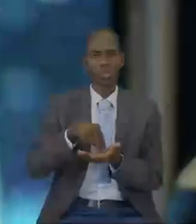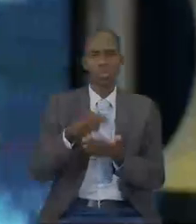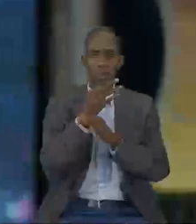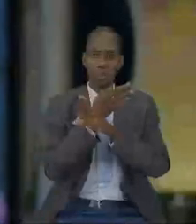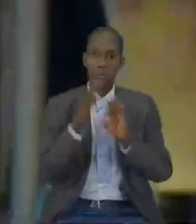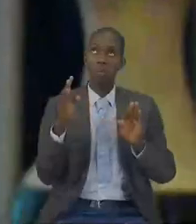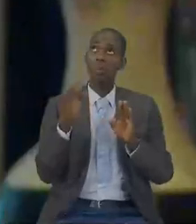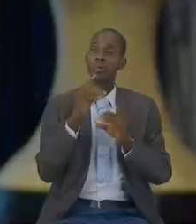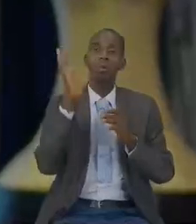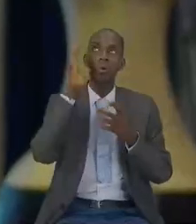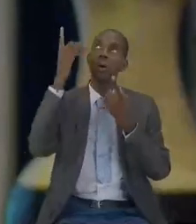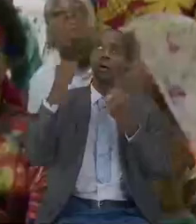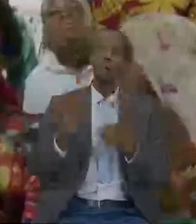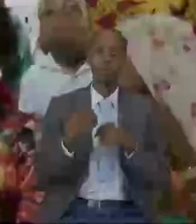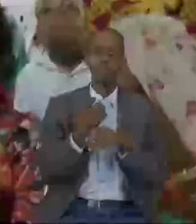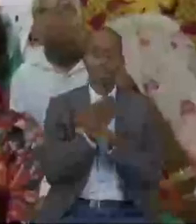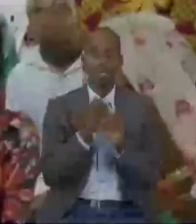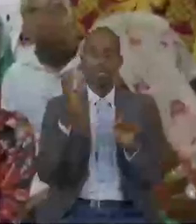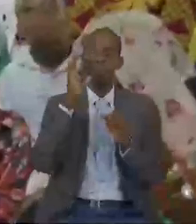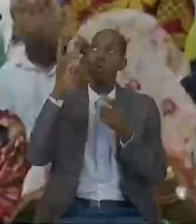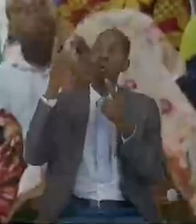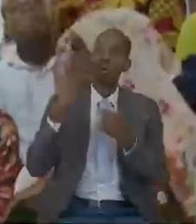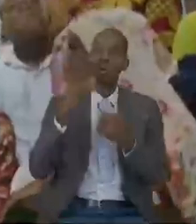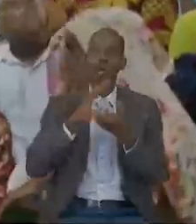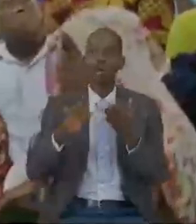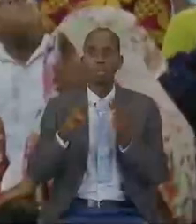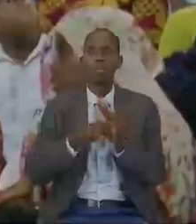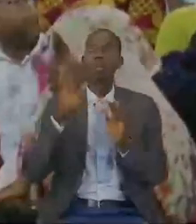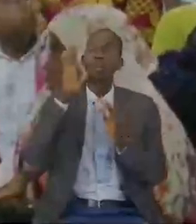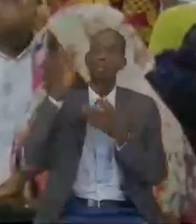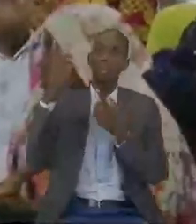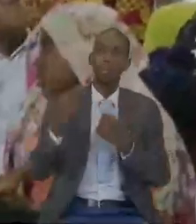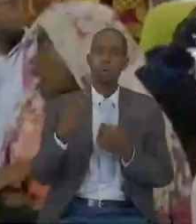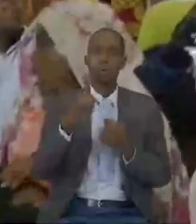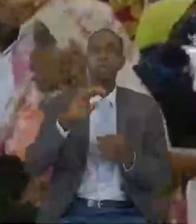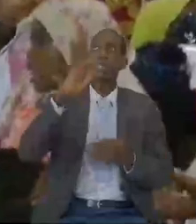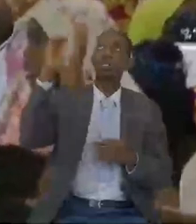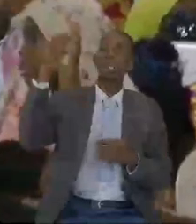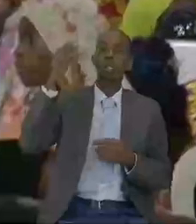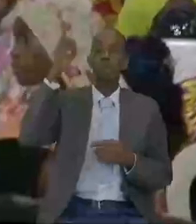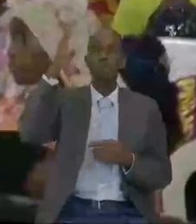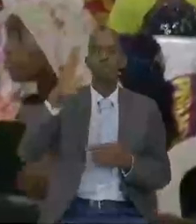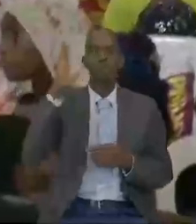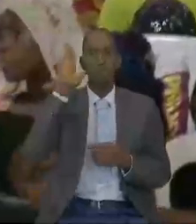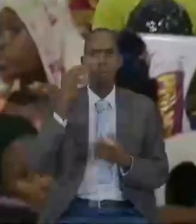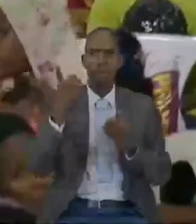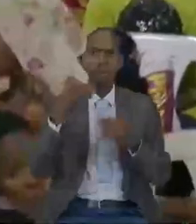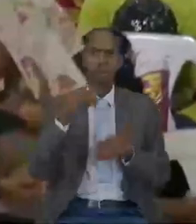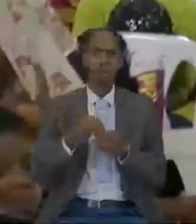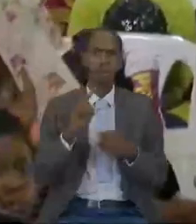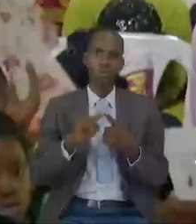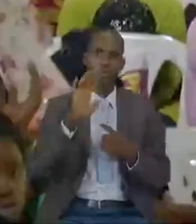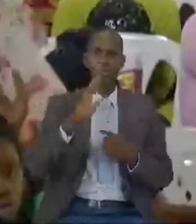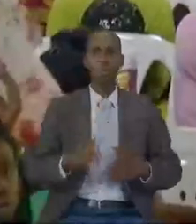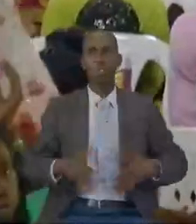es, la libération viendra, le salut viendra, le pardon viendra, la grâce de Dieu